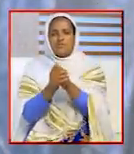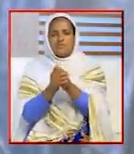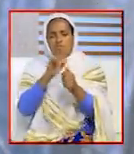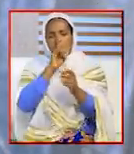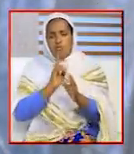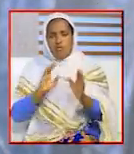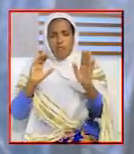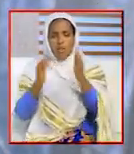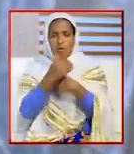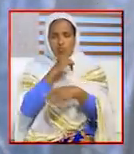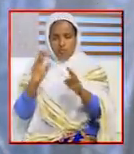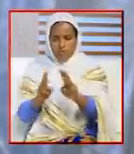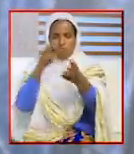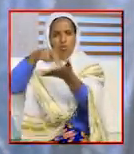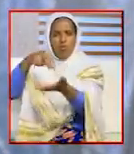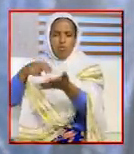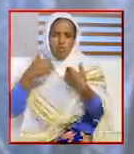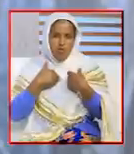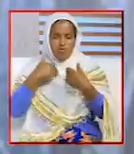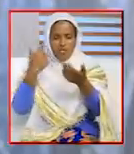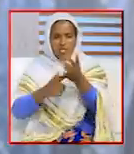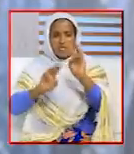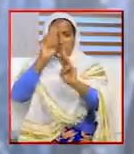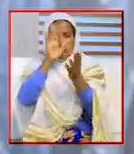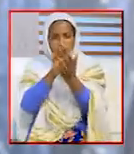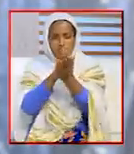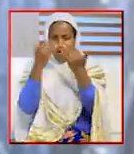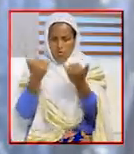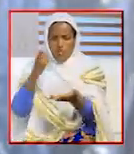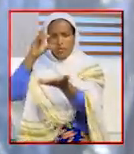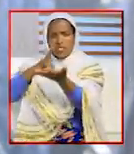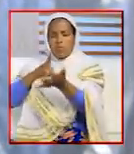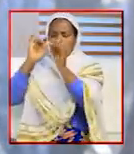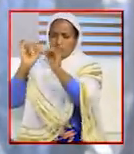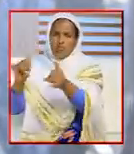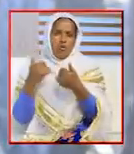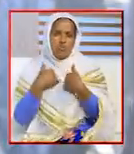መንገድ ሲቋቋም የተቋቋማል። እነዚህ ሰንበት ትምህርት ቤቶች አሁንም ከተማ ላይ ነው። አሁንም